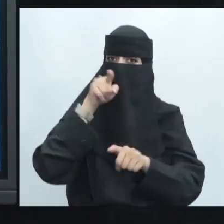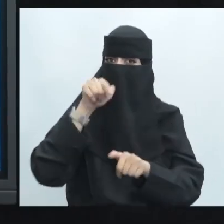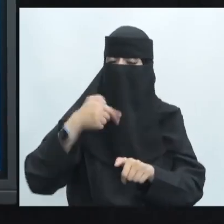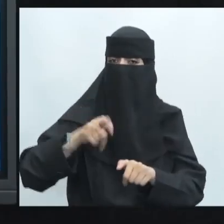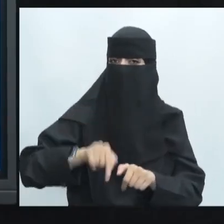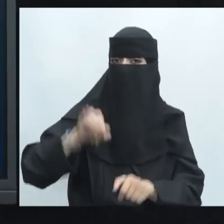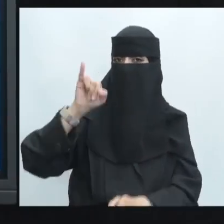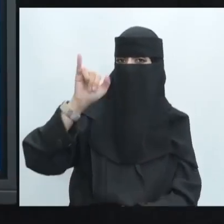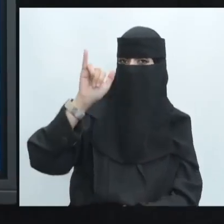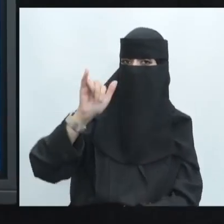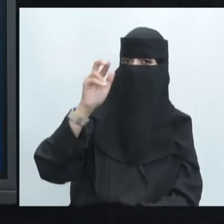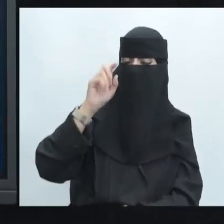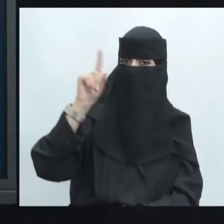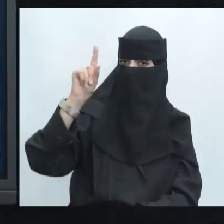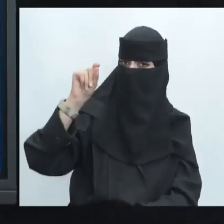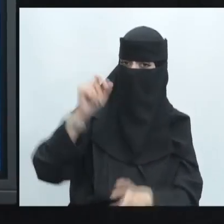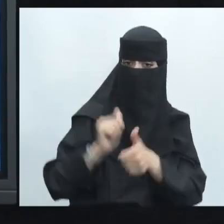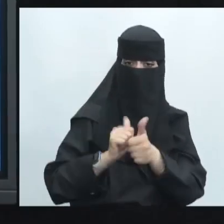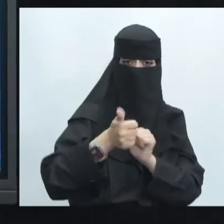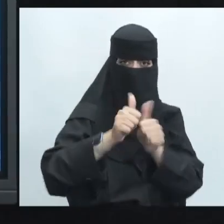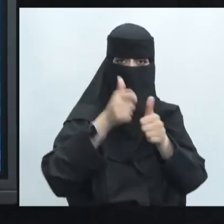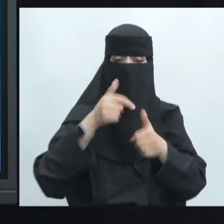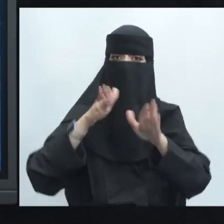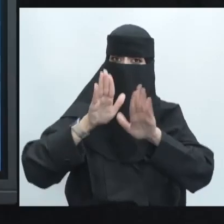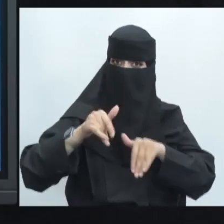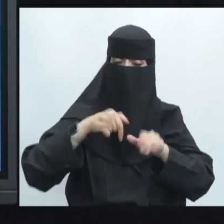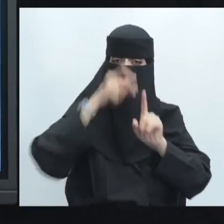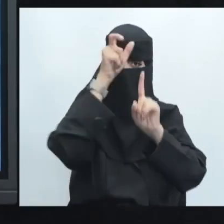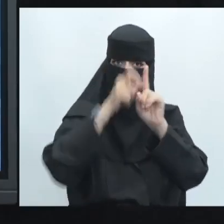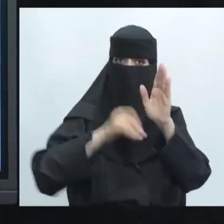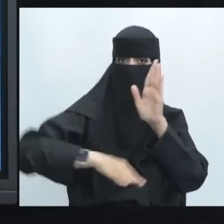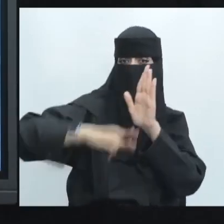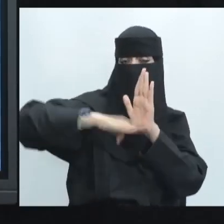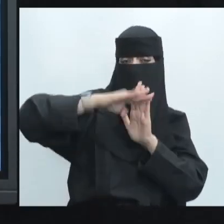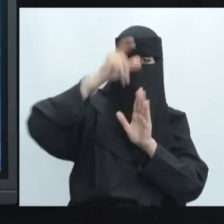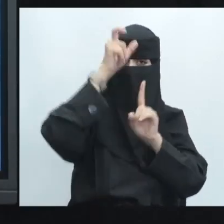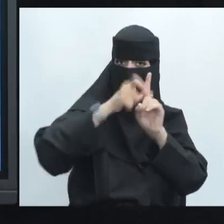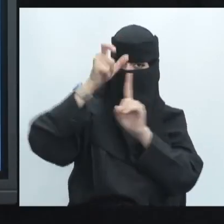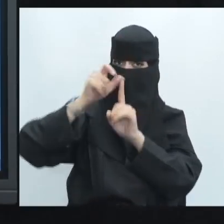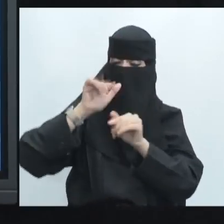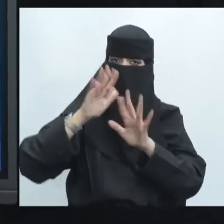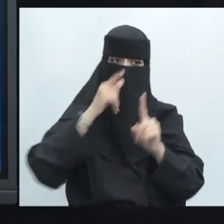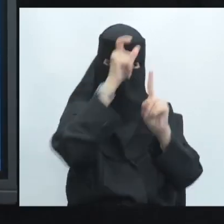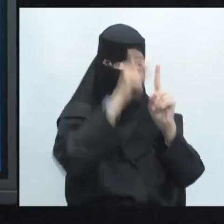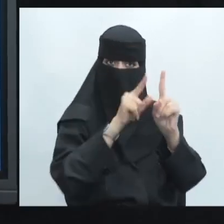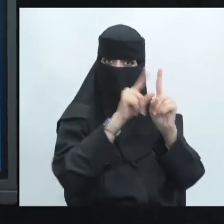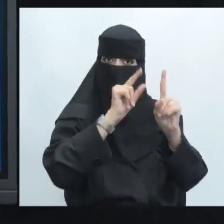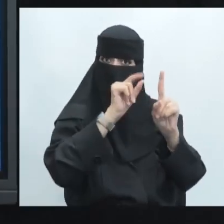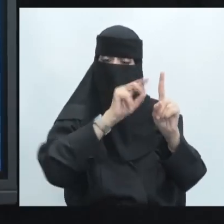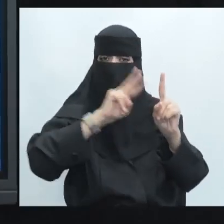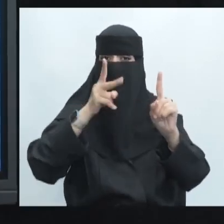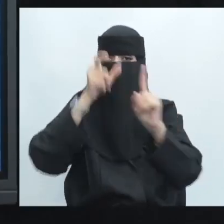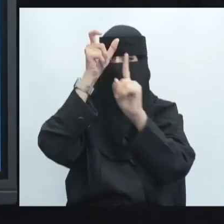انها ميزه تنافسيه كذلك حتى على مستوى الاشخاص هنالك بعض الاشخاص يكون لديه ميزه عن